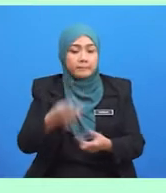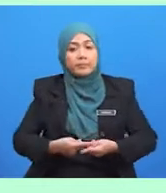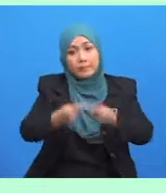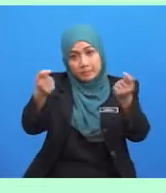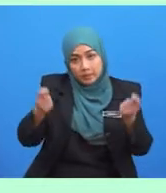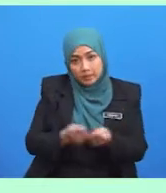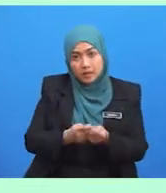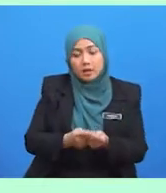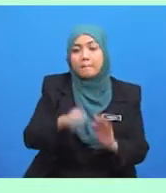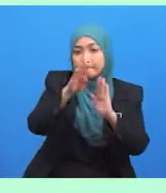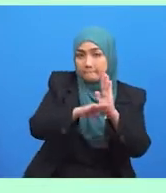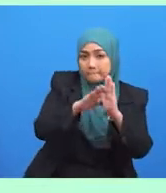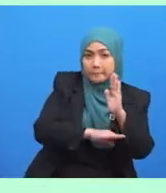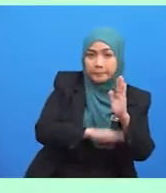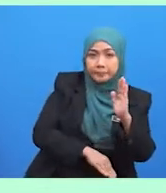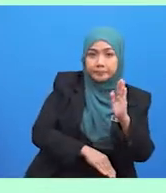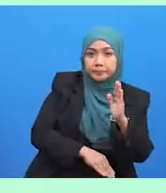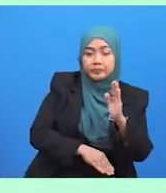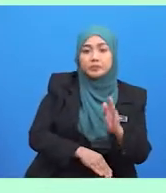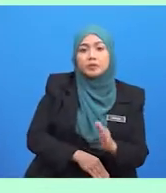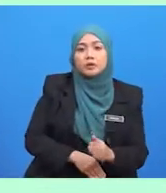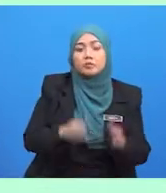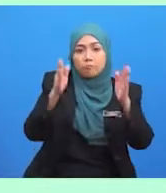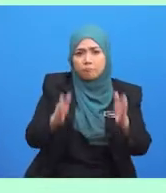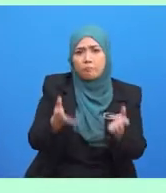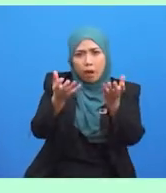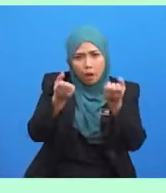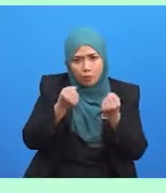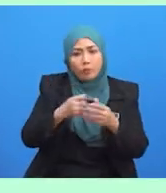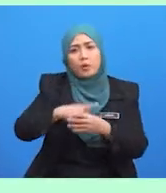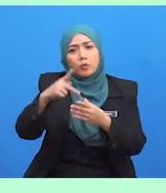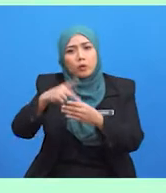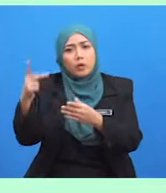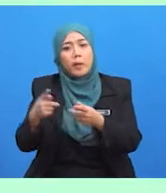Akibatnya, permintaan terhadap keluaran tempatan meningkat.